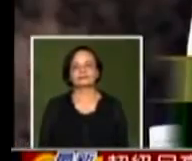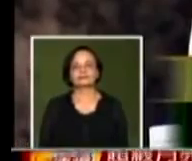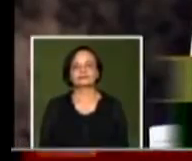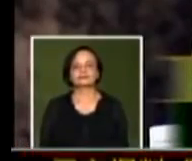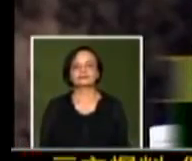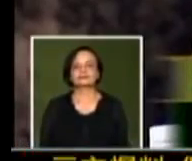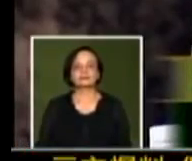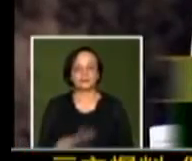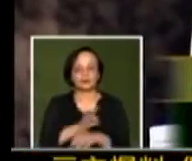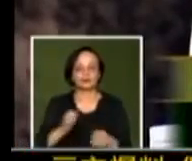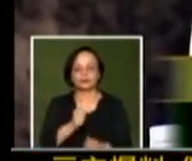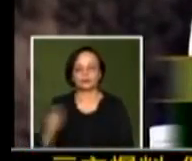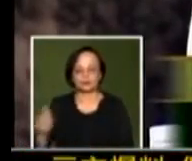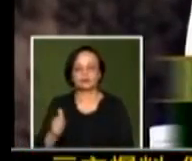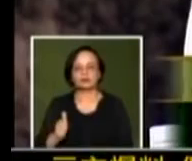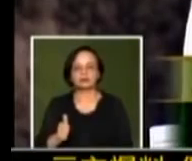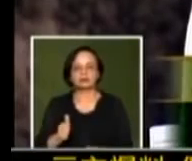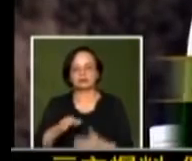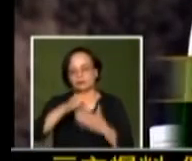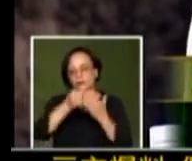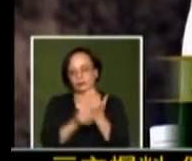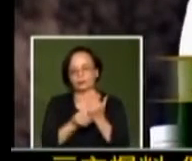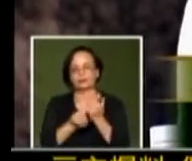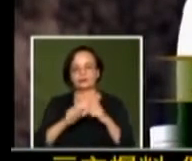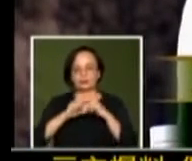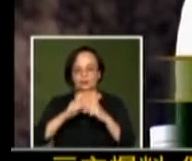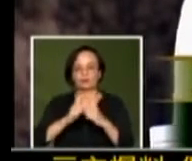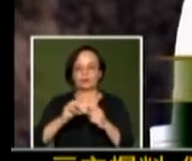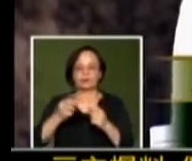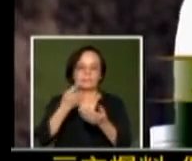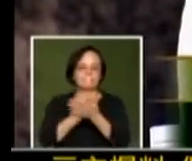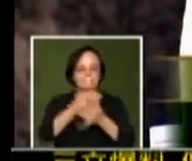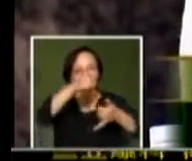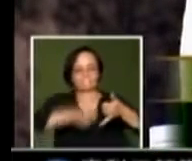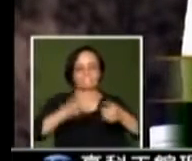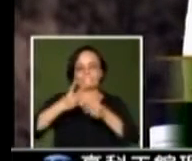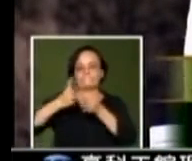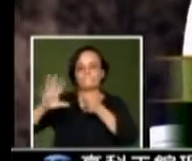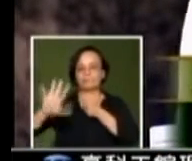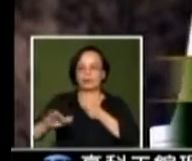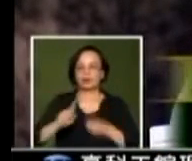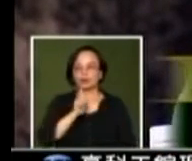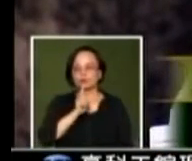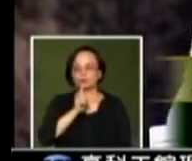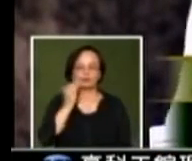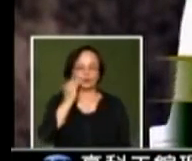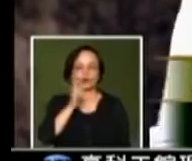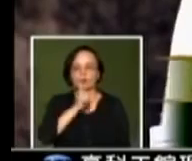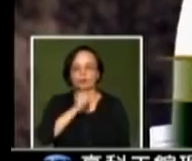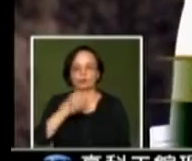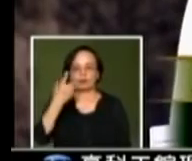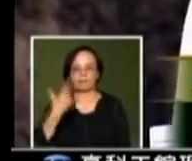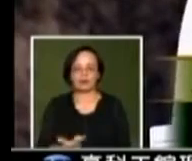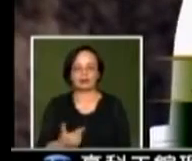好，学者提问的部分，那么依序回答，每个人有三分钟的时间哈。啊，那恭维看班，哎，恭话紧嘞哈，因为刚刚三分